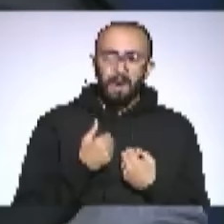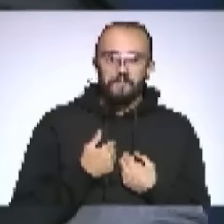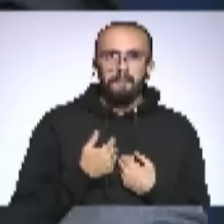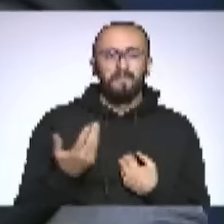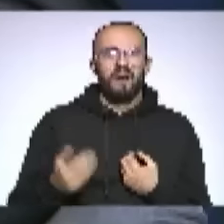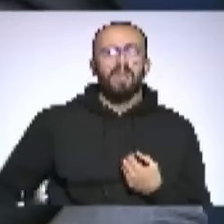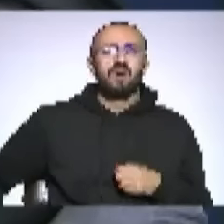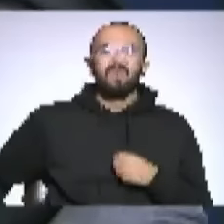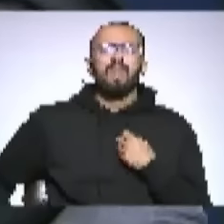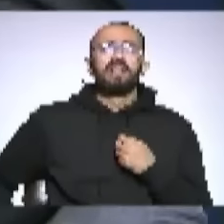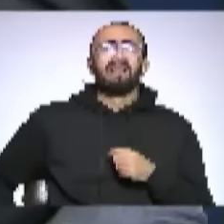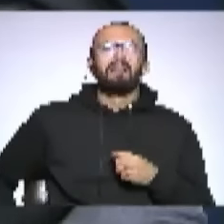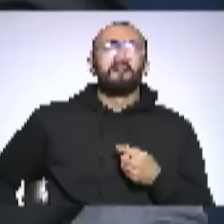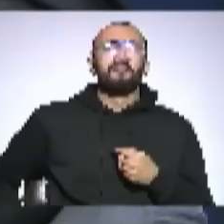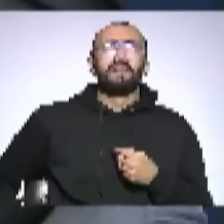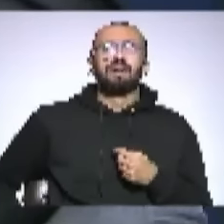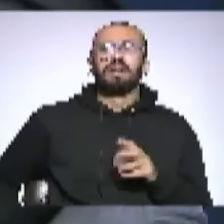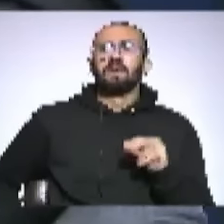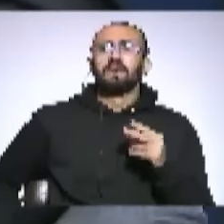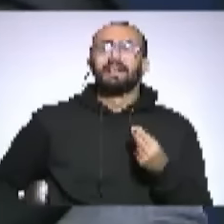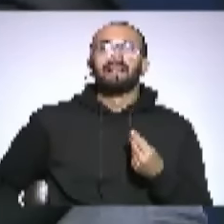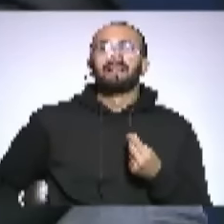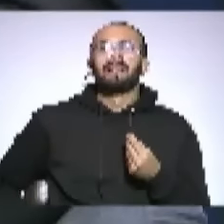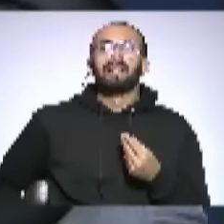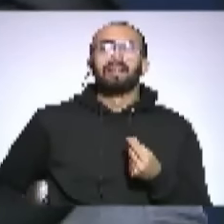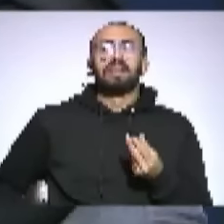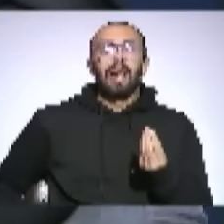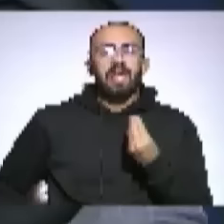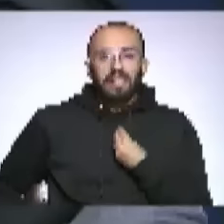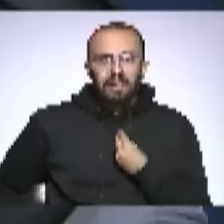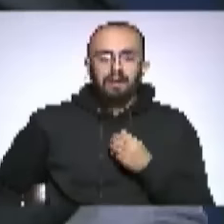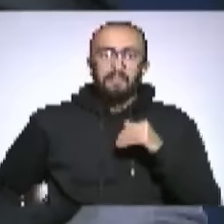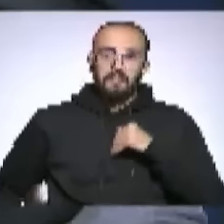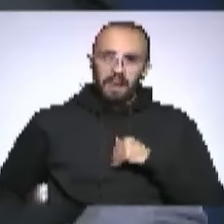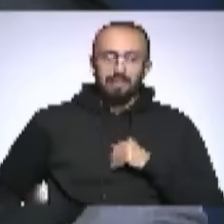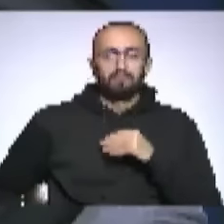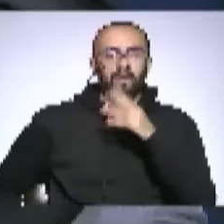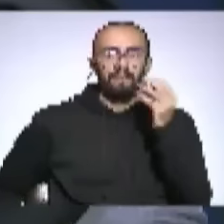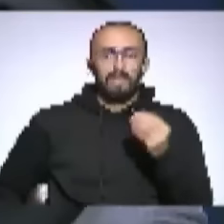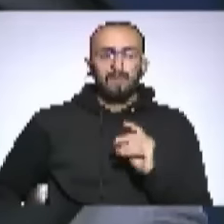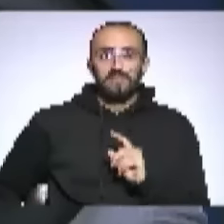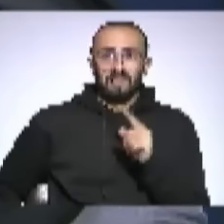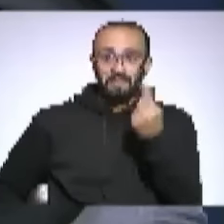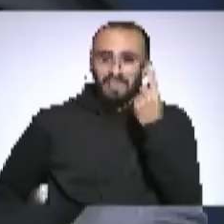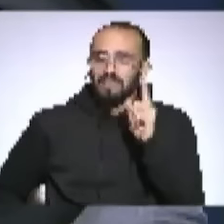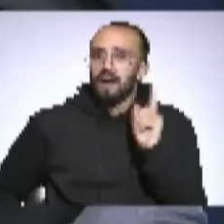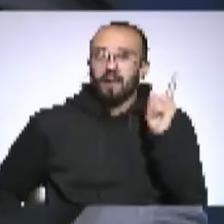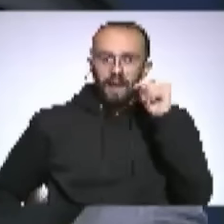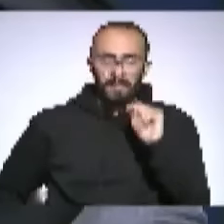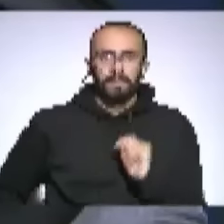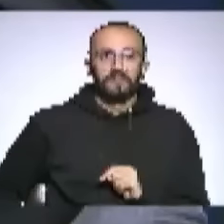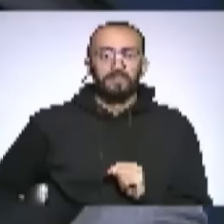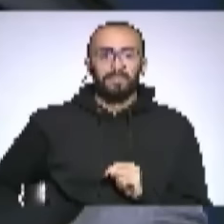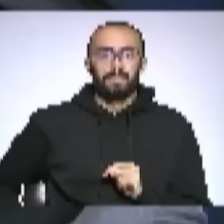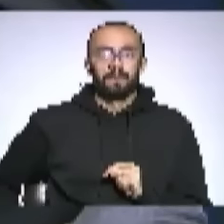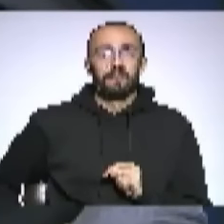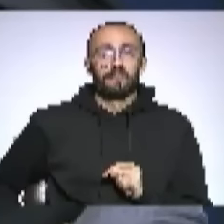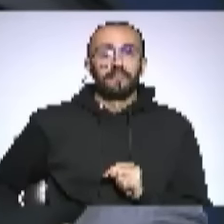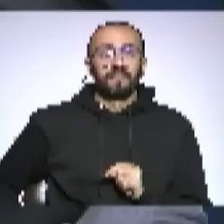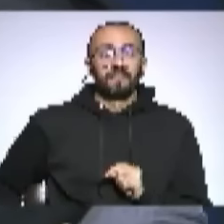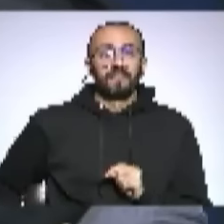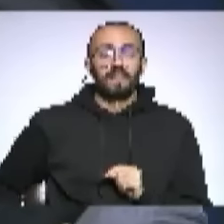اوراق تحقيقات داخل المجلس المجلس ا ده مش كده وبس ده الكنيسه